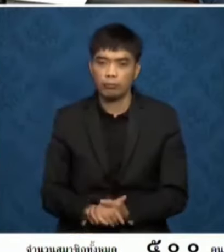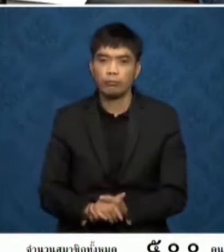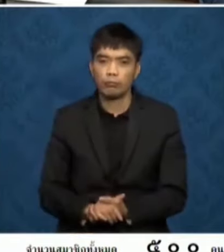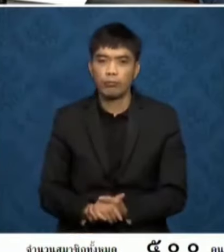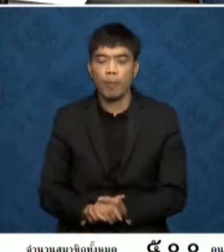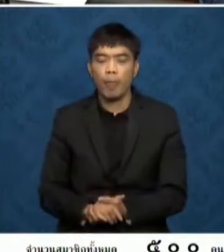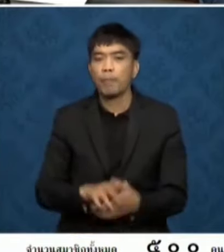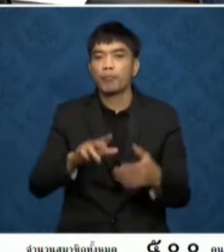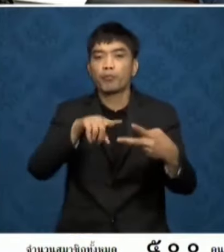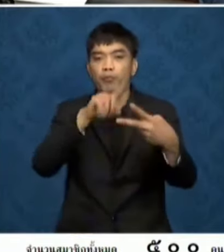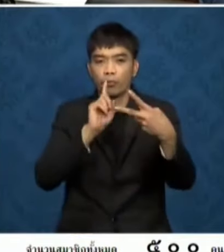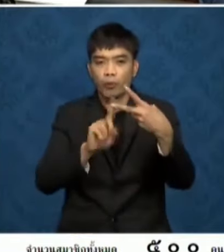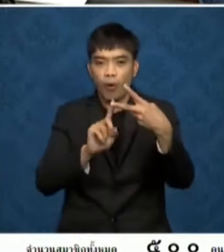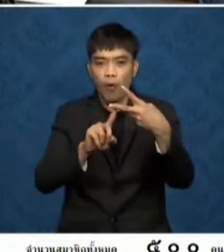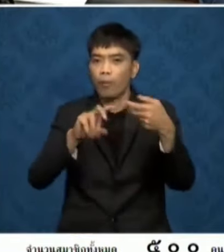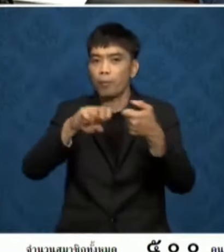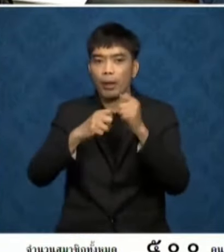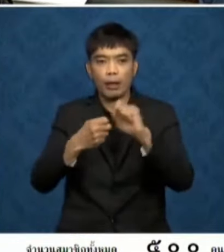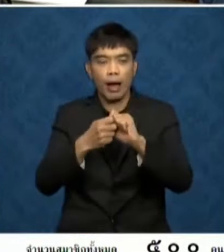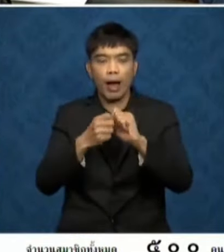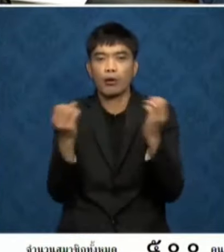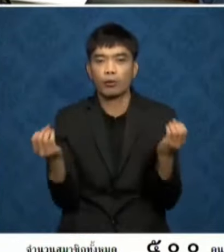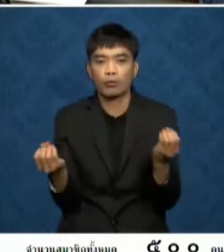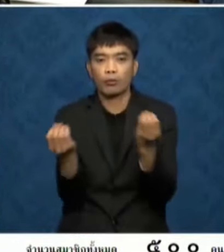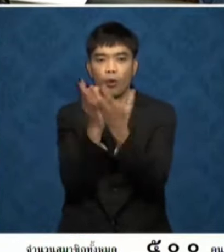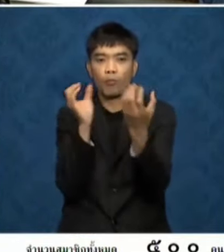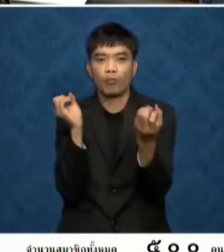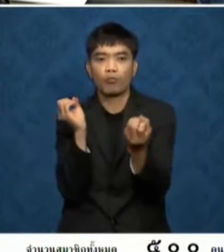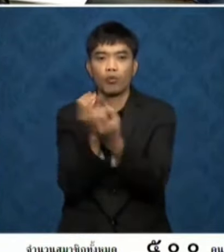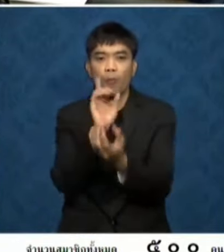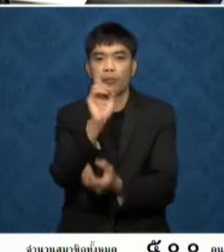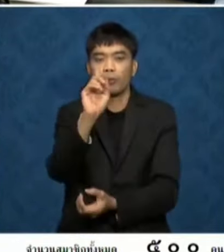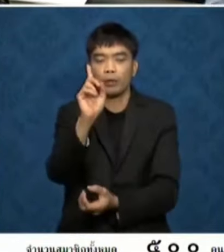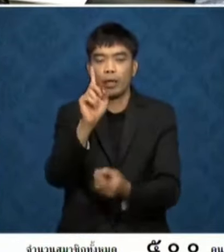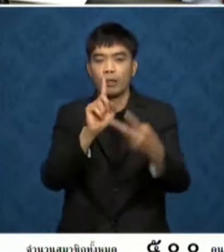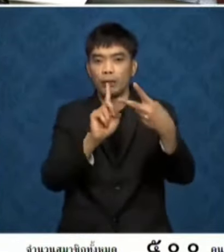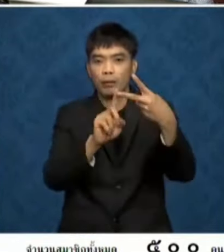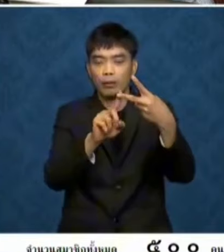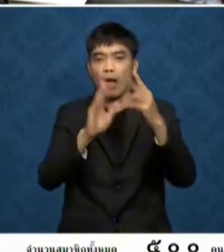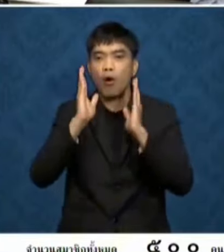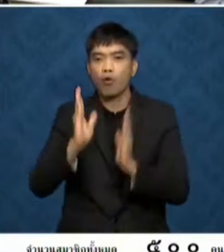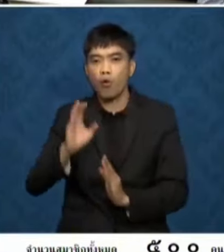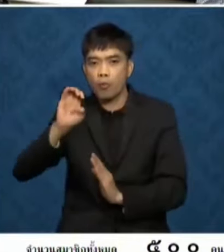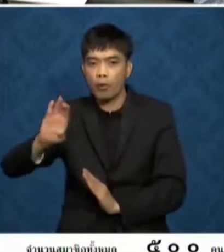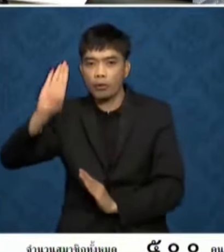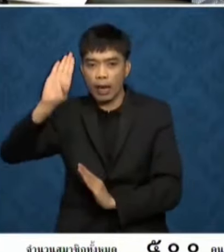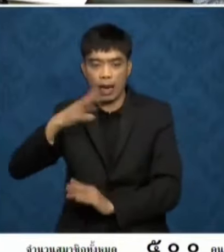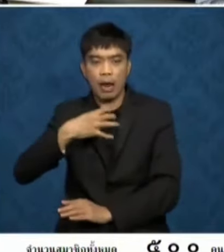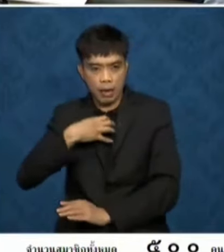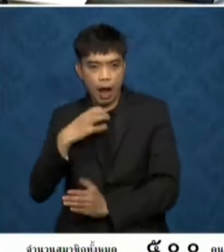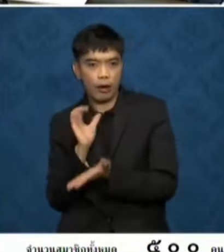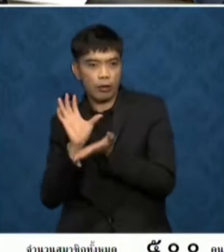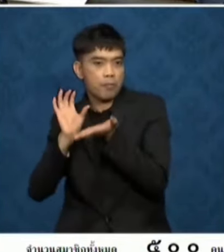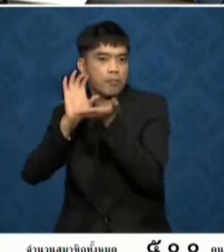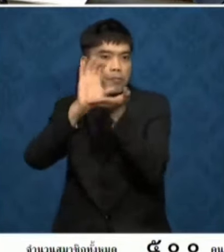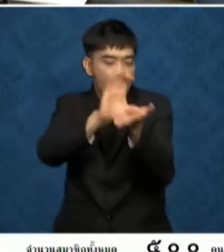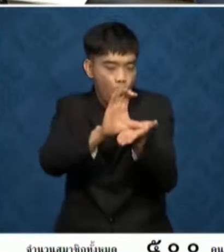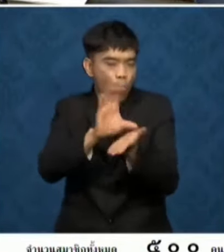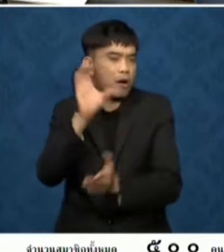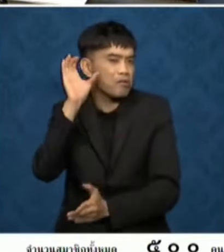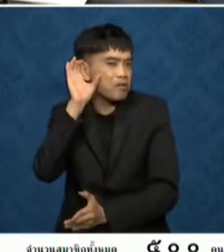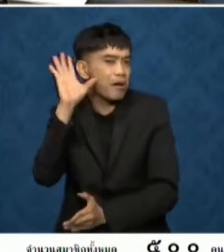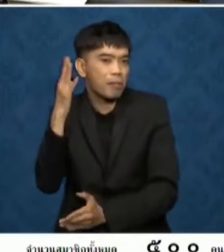ความเสียหายที่2นะคะก็เป็นเรื่องของผลกระทบที่ส่งผลต่อความเชื่อมั่นของนักลงทุนต่อการใช้กฎหมายอย่างไม่เป็นธร